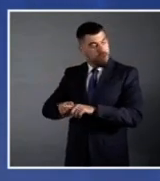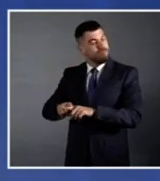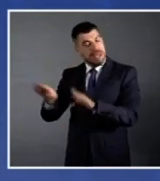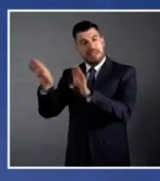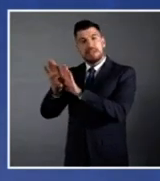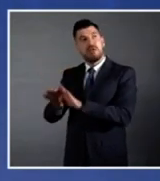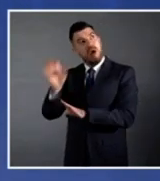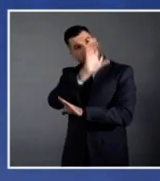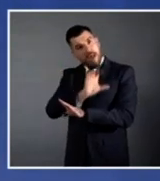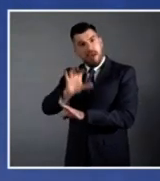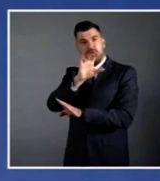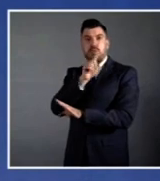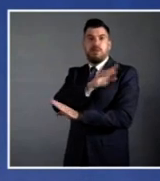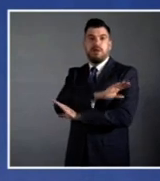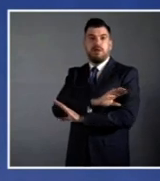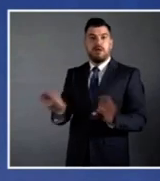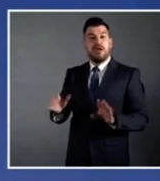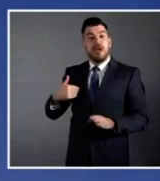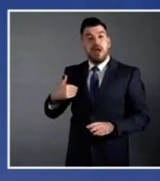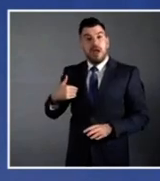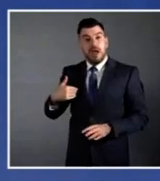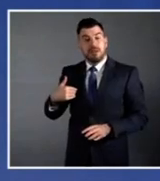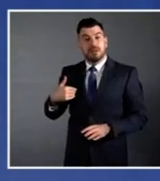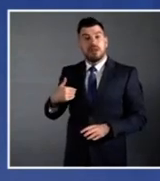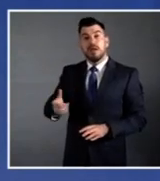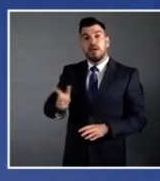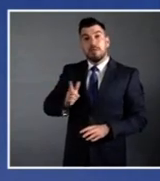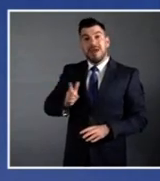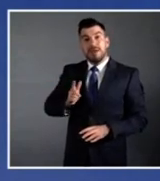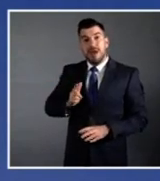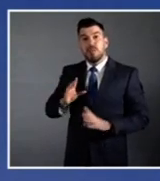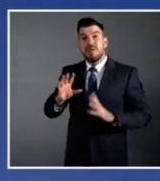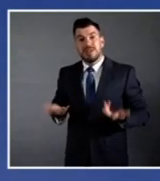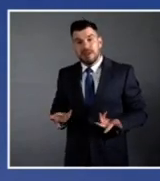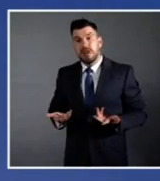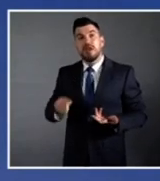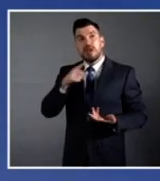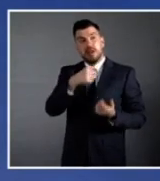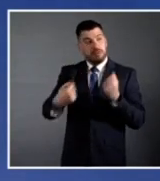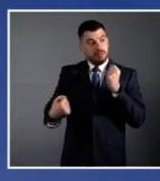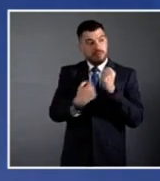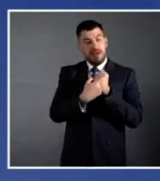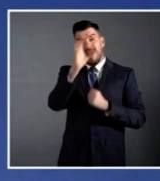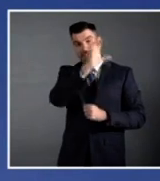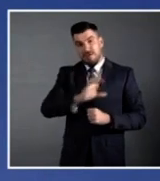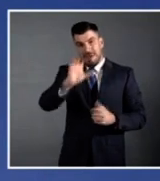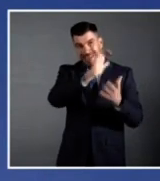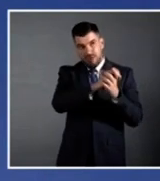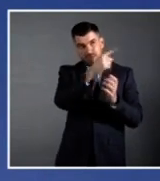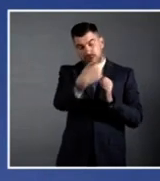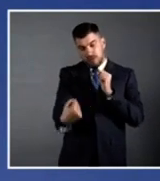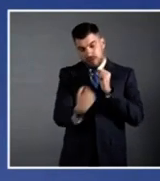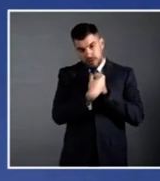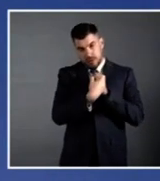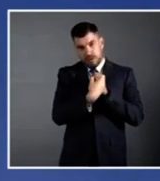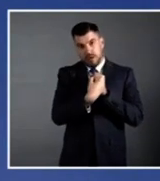Και αναμένουμε ο Frontex να συνεχίσει να συμπαραστέκεται σε αυτή την αποστολή, την οποία φέρει εις πέρας η ελληνική